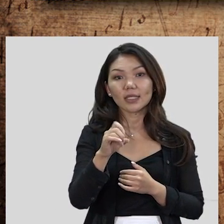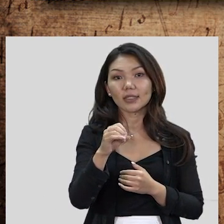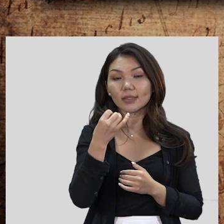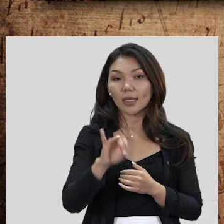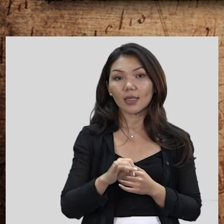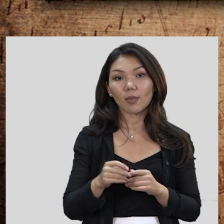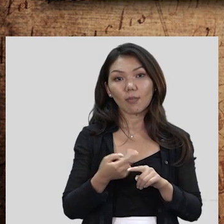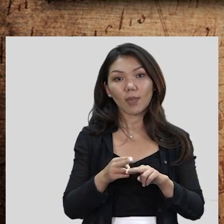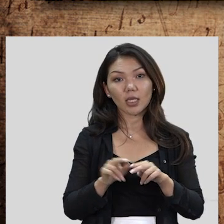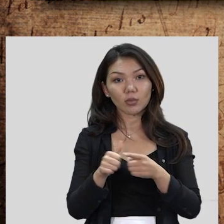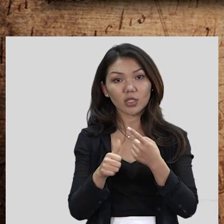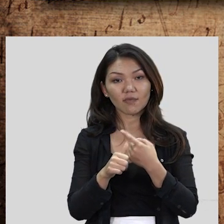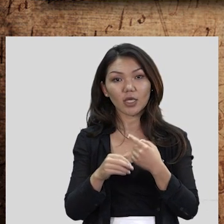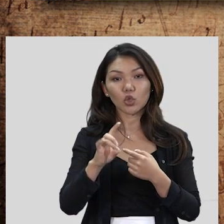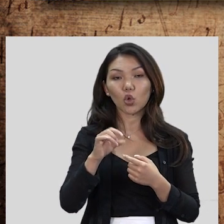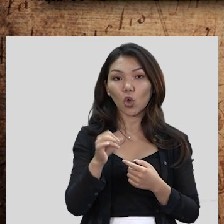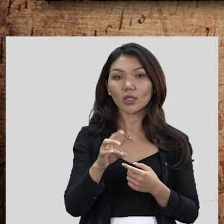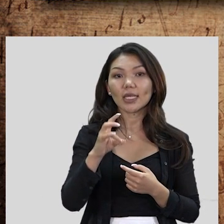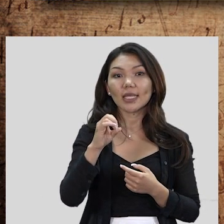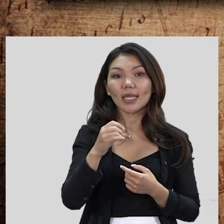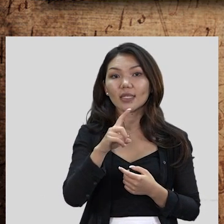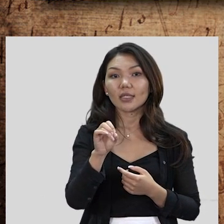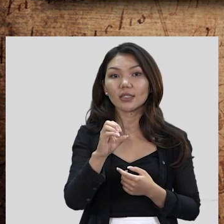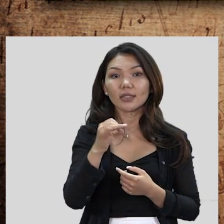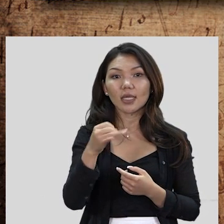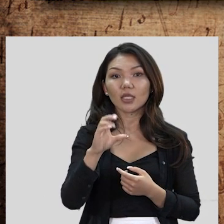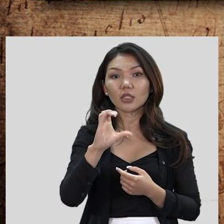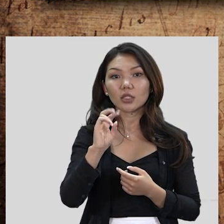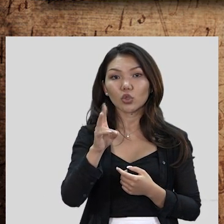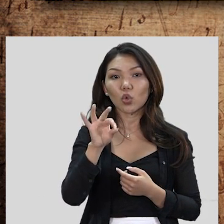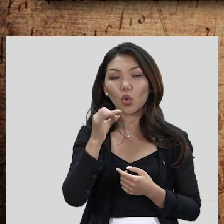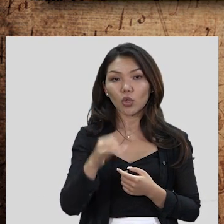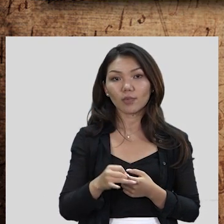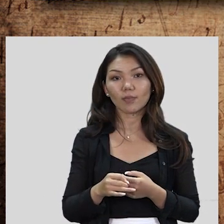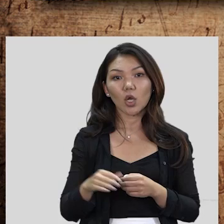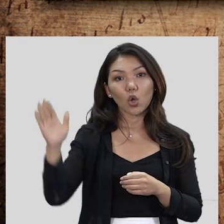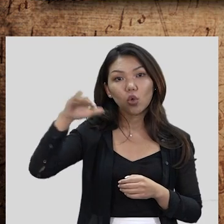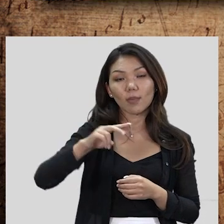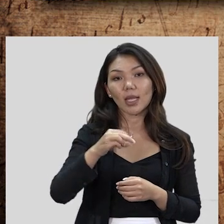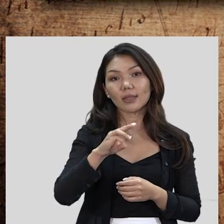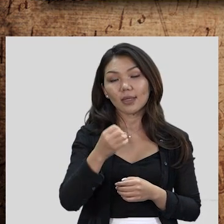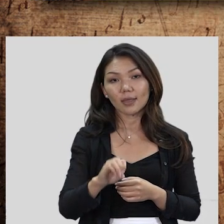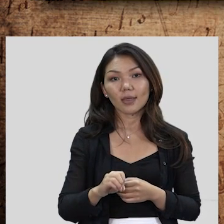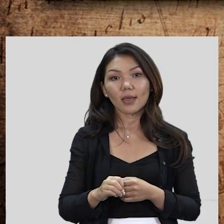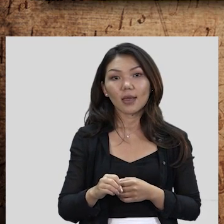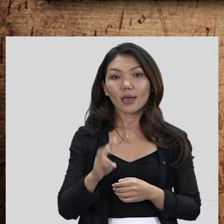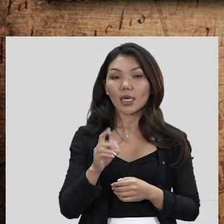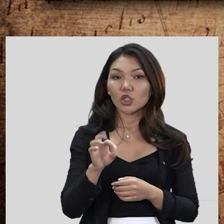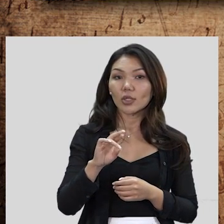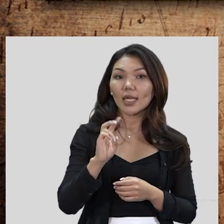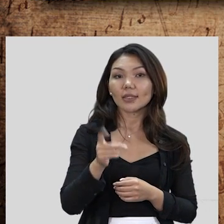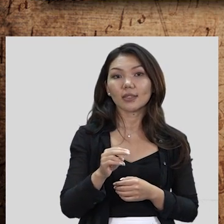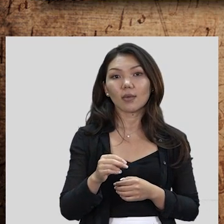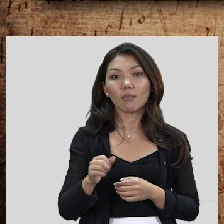обнаружено они были в хакас к минусинской котловине близ города тулы в горном алтае красноярским краем а также в